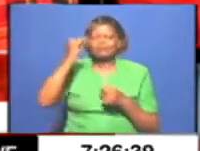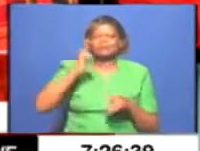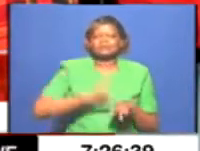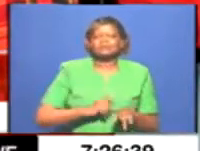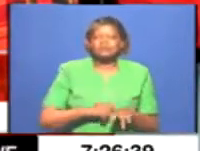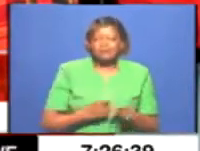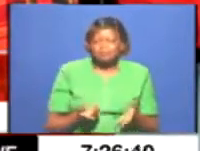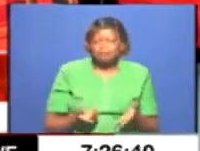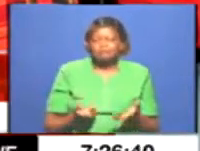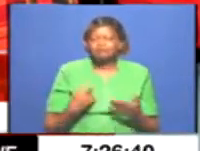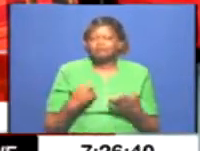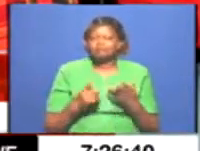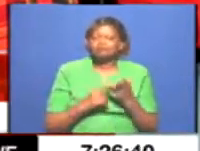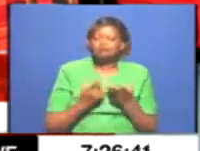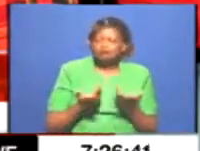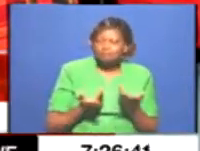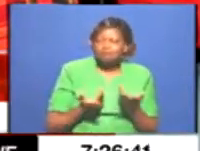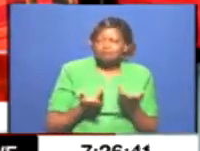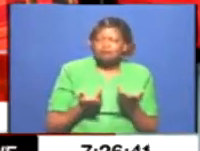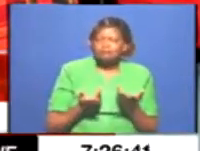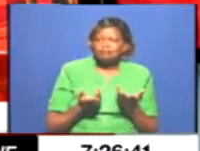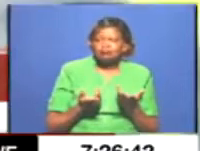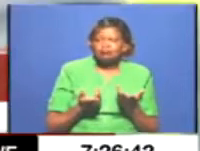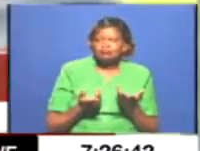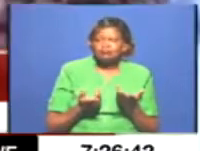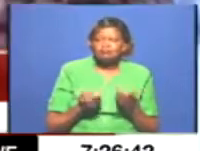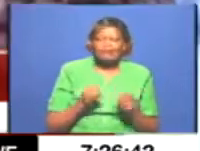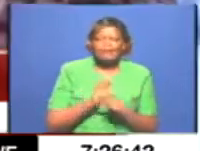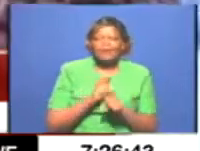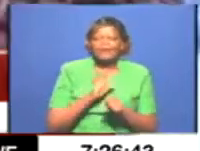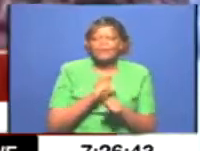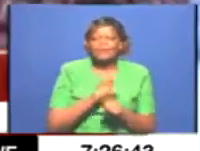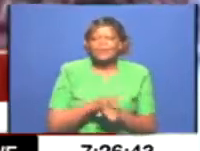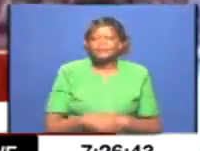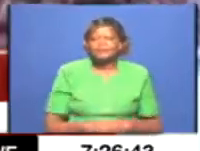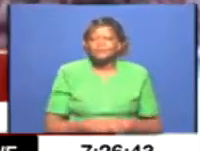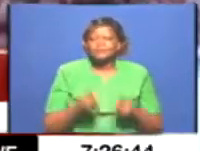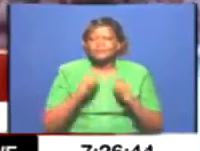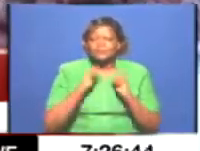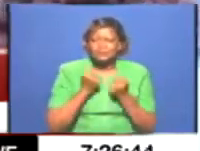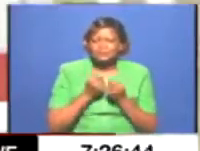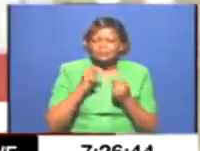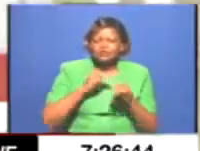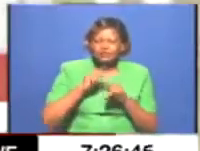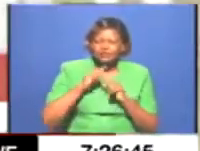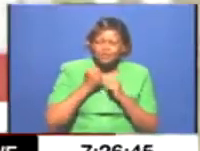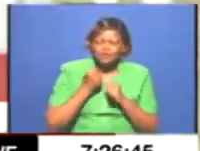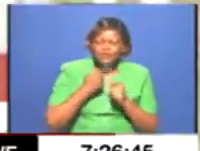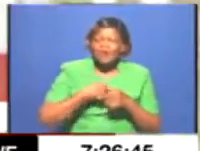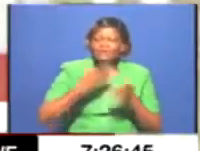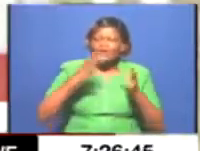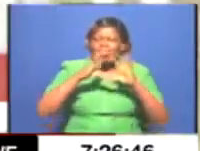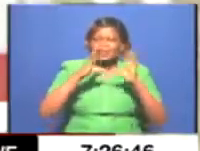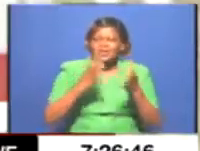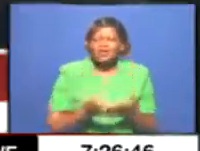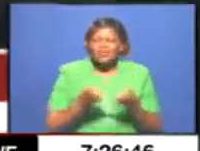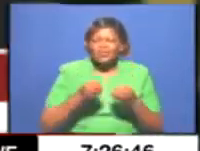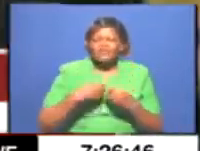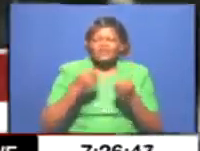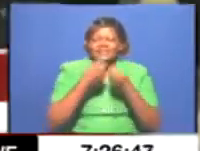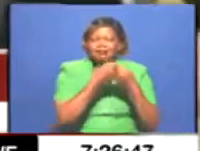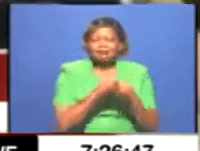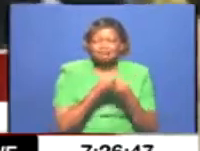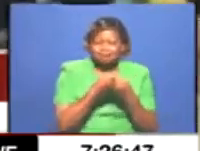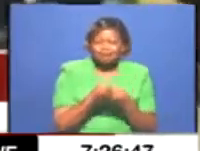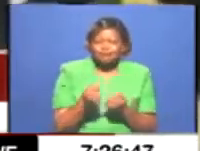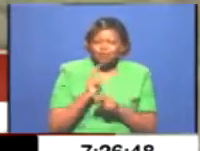extrapolate the number of audience, how many they're going to be. A lot. Timu za kitaifa kutoka kote ulimwenguni zimepewa changamoto ya